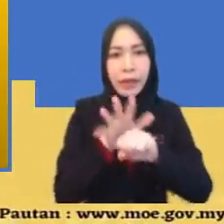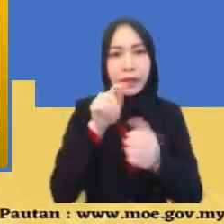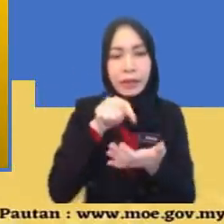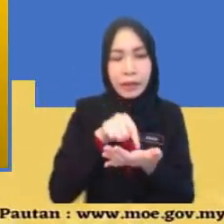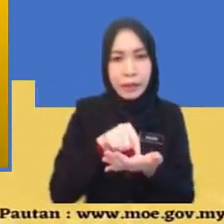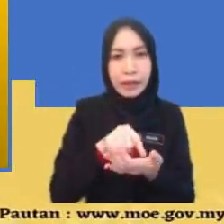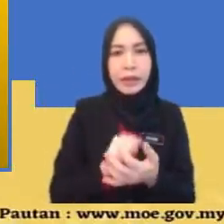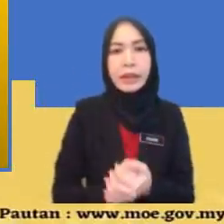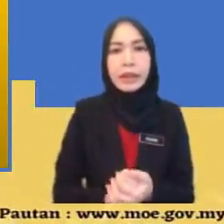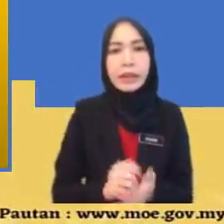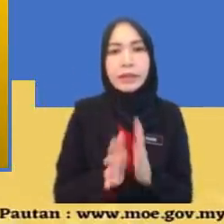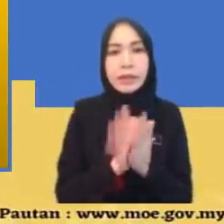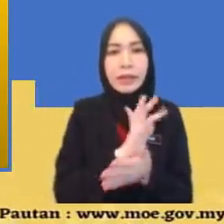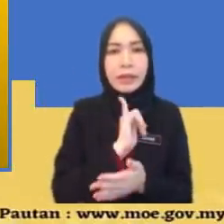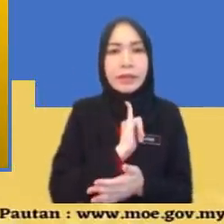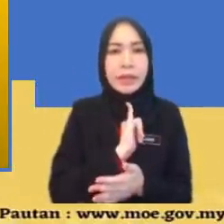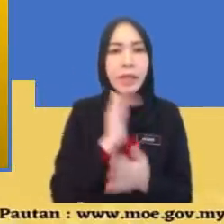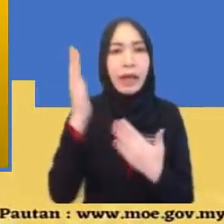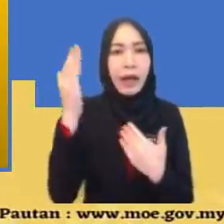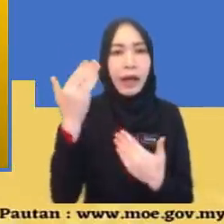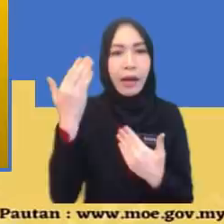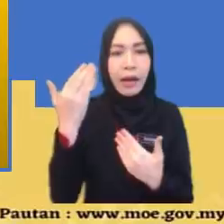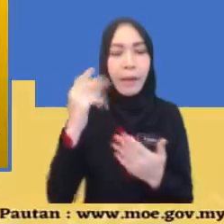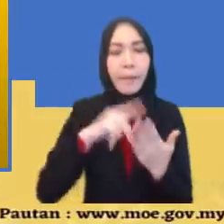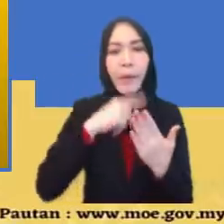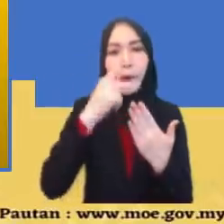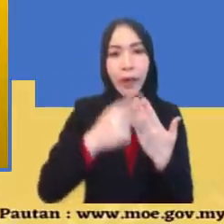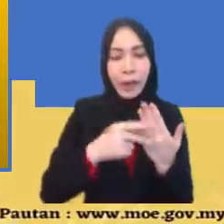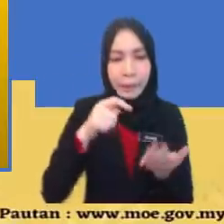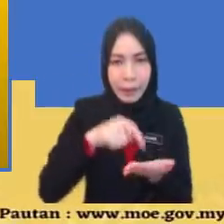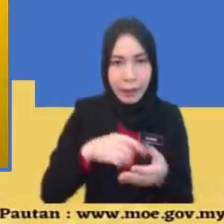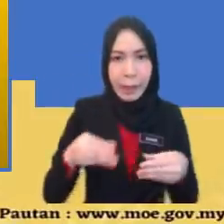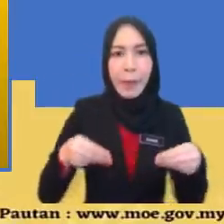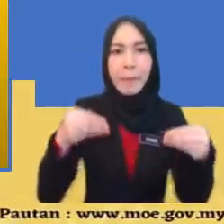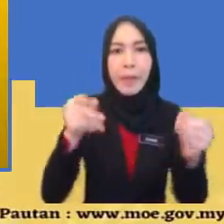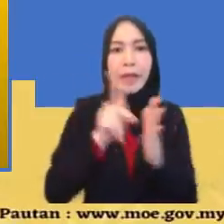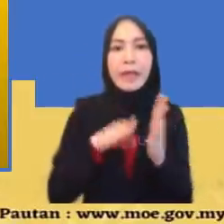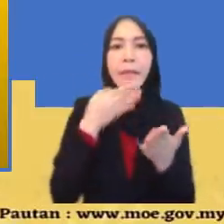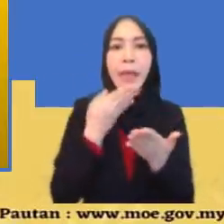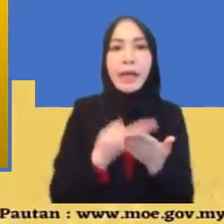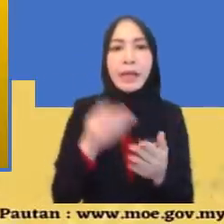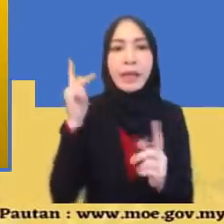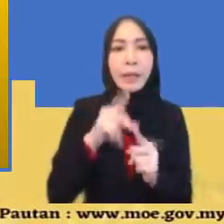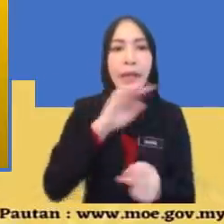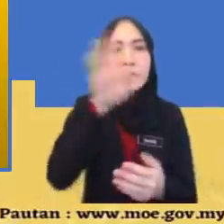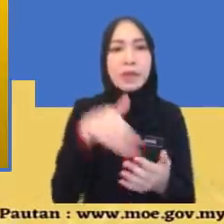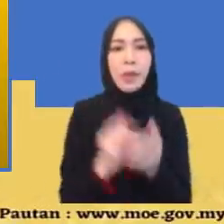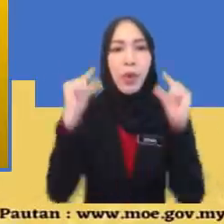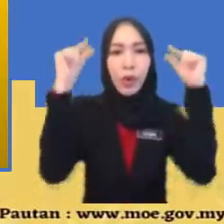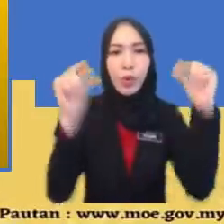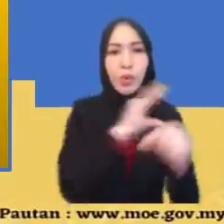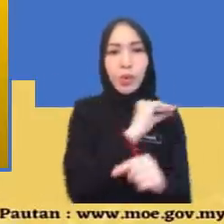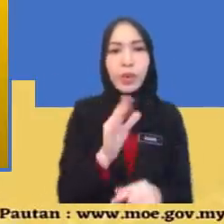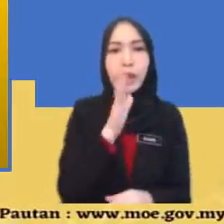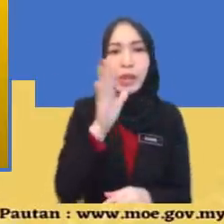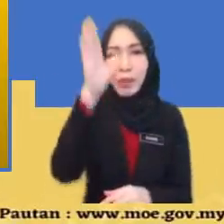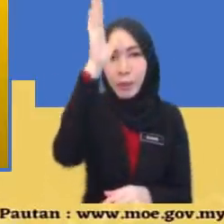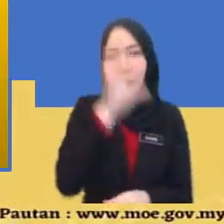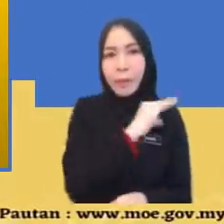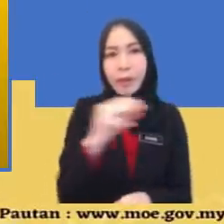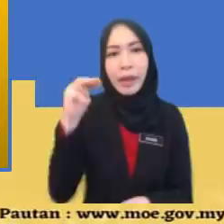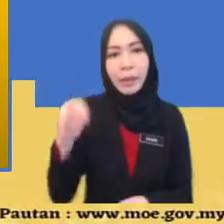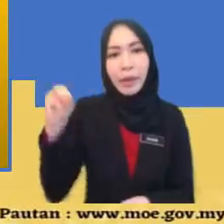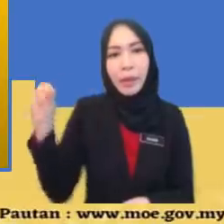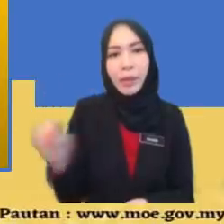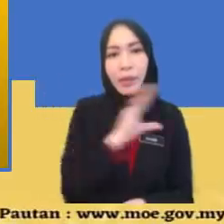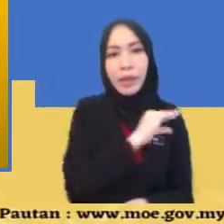akan memberi manfaat yang menyeluruh kepada semua guru kepada ibubapa kepada murid-murid dan